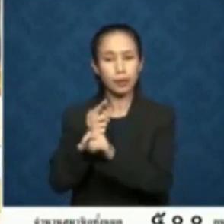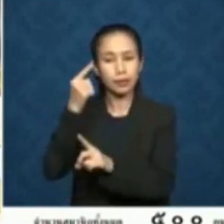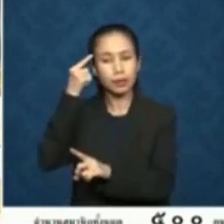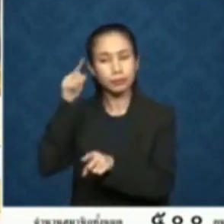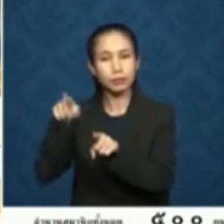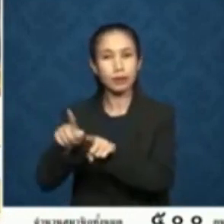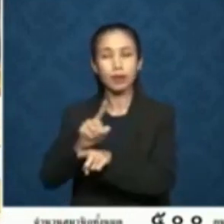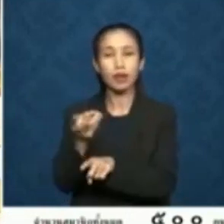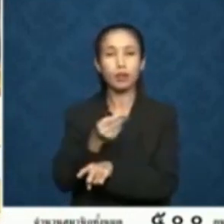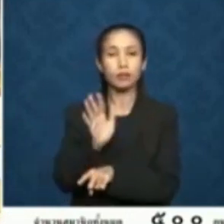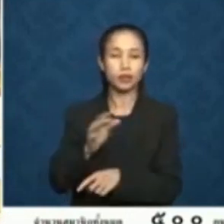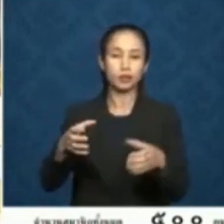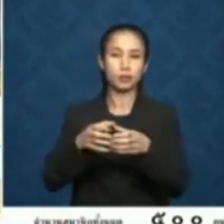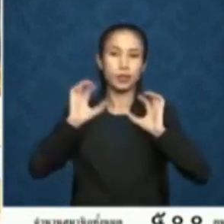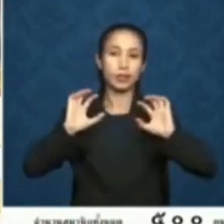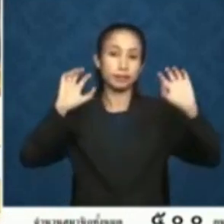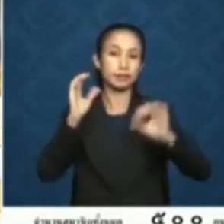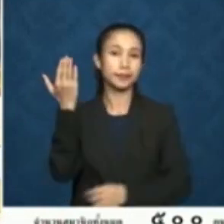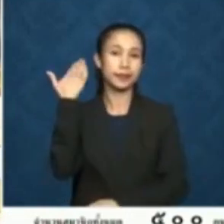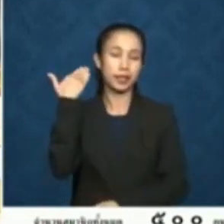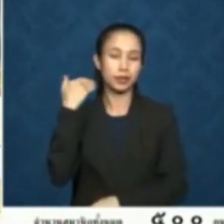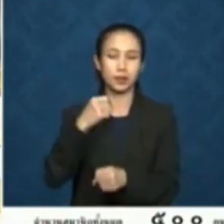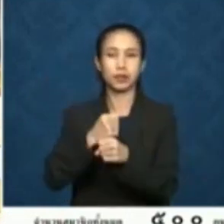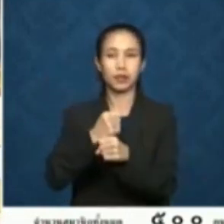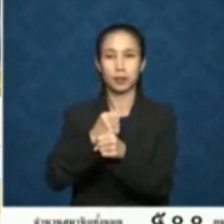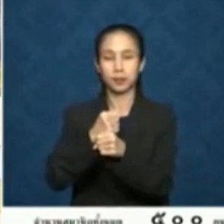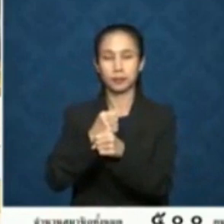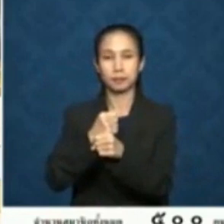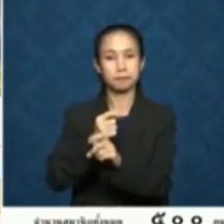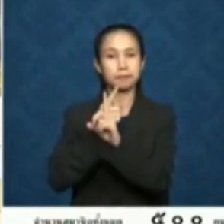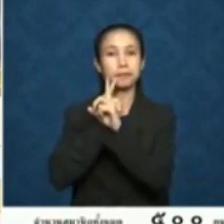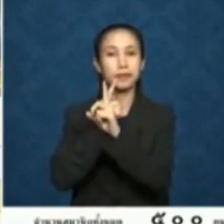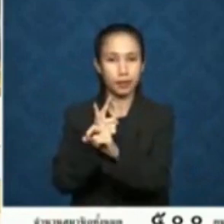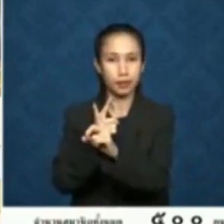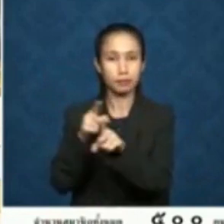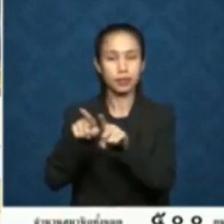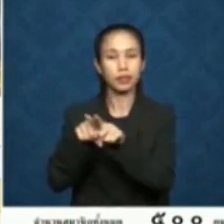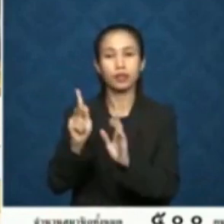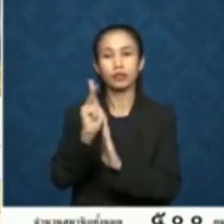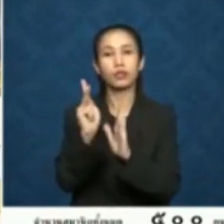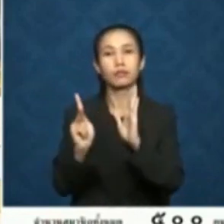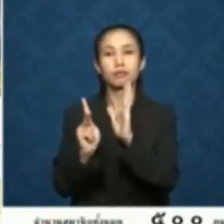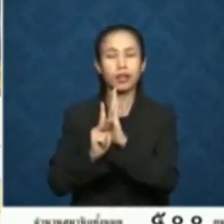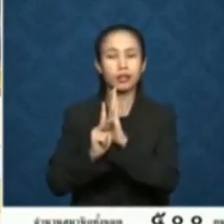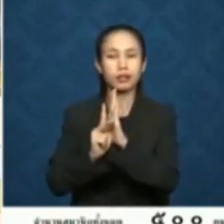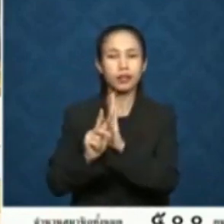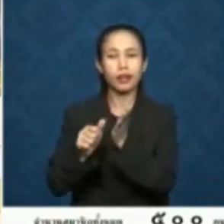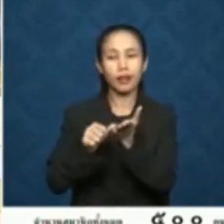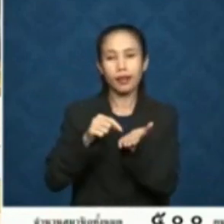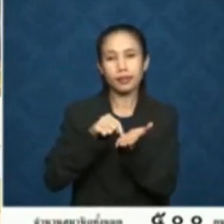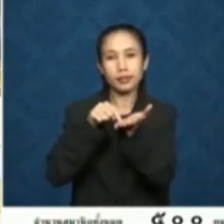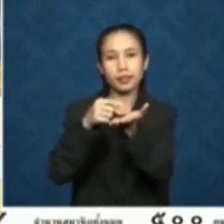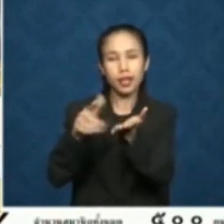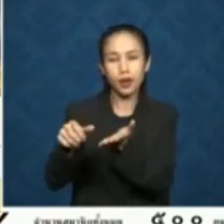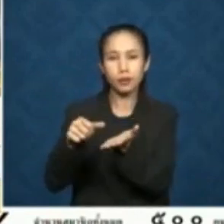นะครับครั้งที่แล้วนะครับรัฐบาลที่แล้วนะครับก็มีการดำเนินการตามลักษณะเช่นนี้นะครับกฎหมายเข้าไปก็ไม่ได้เร็วอย่าง